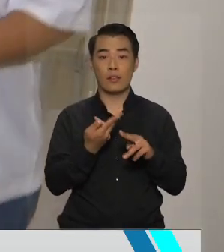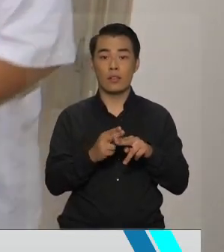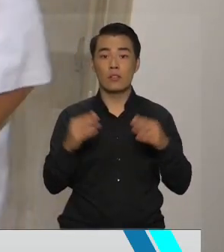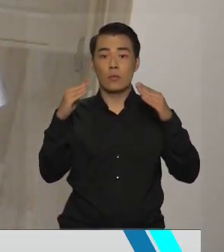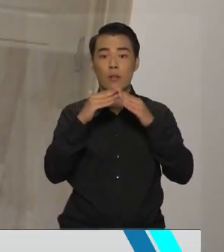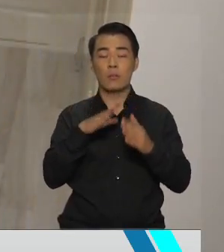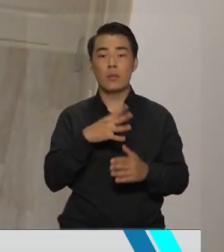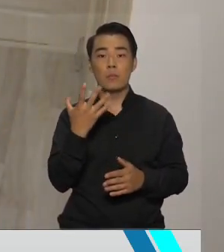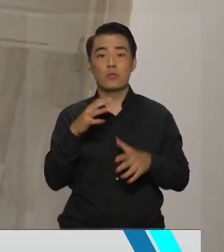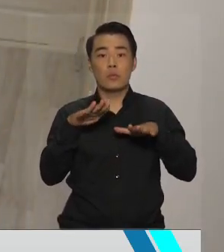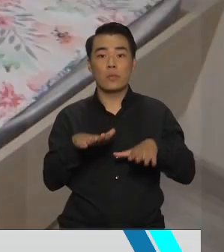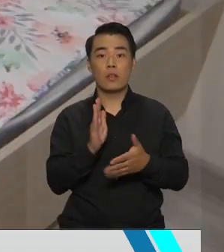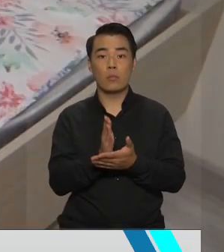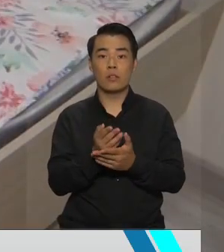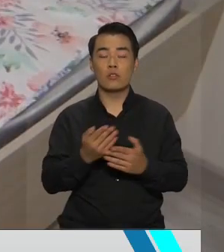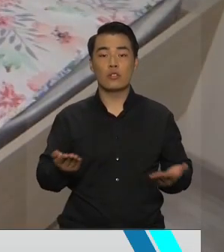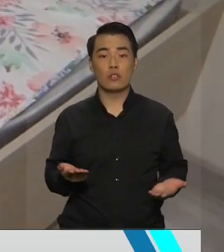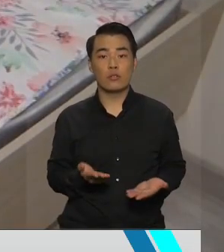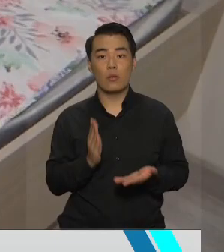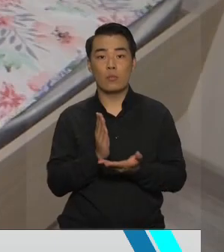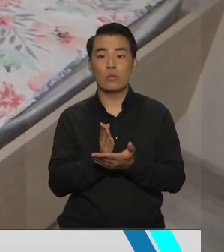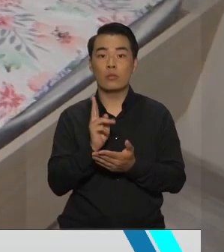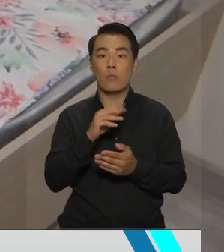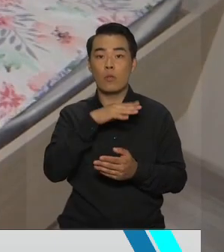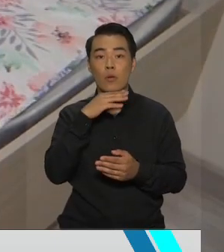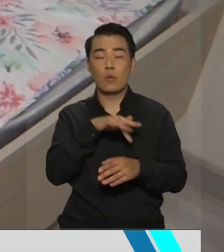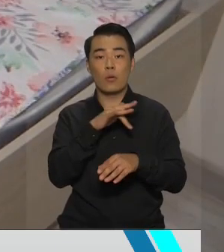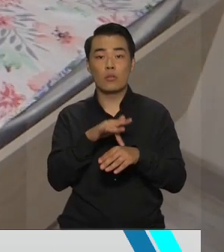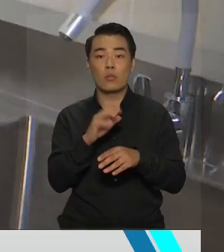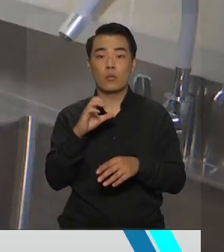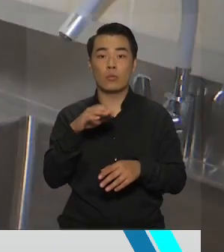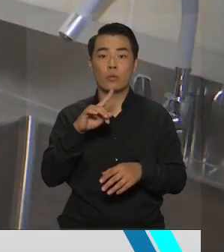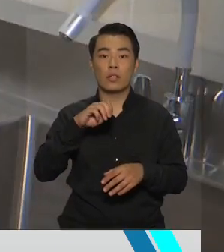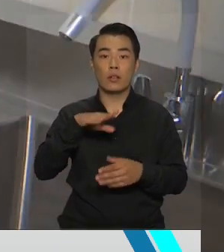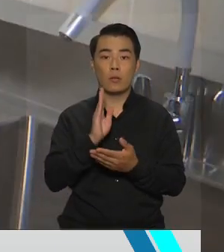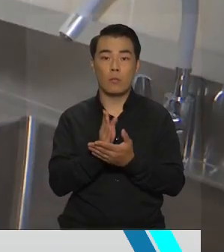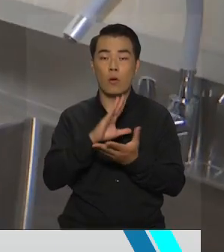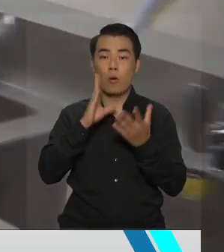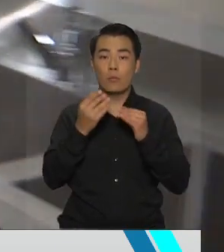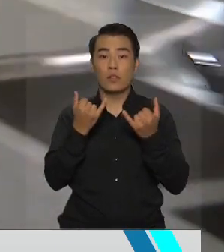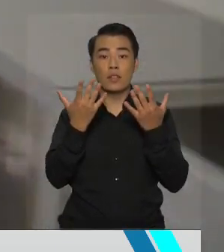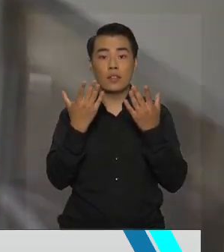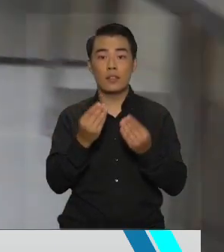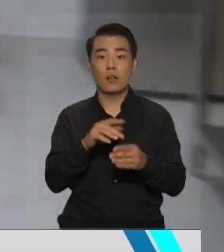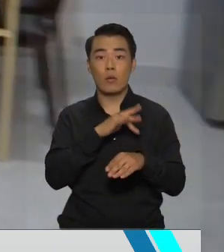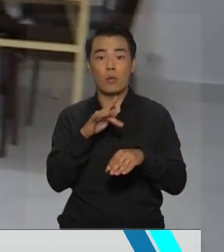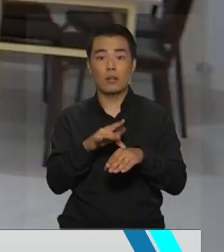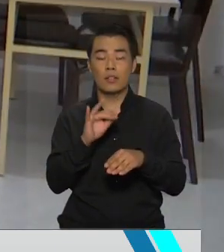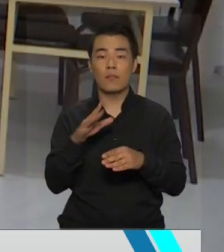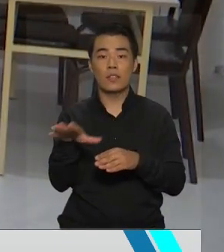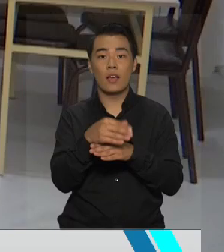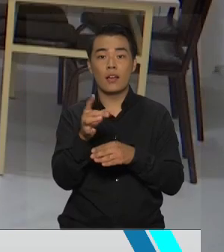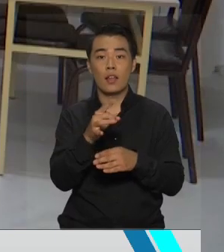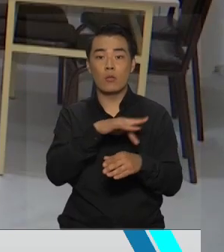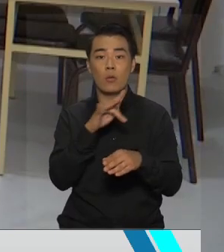на 500 мест. В нем будут проживать иногородние студенты. Отмечу, что сегодня не только в центре мегаполиса, но и во всех